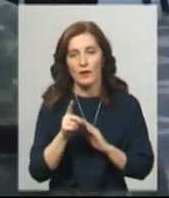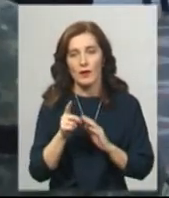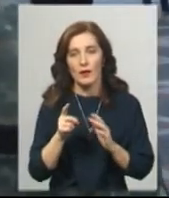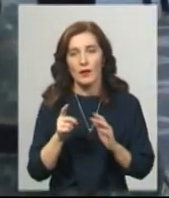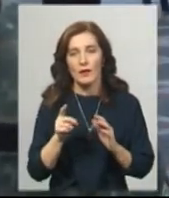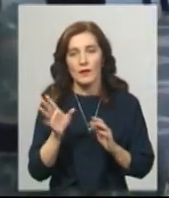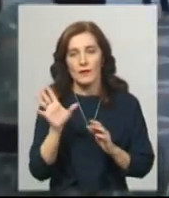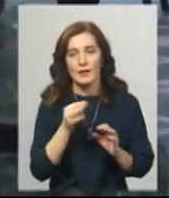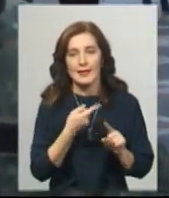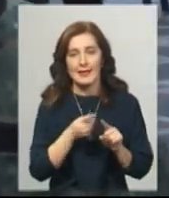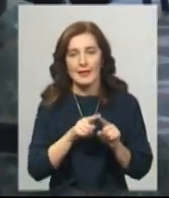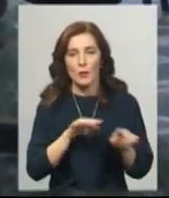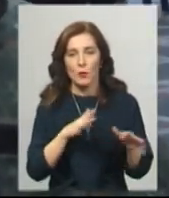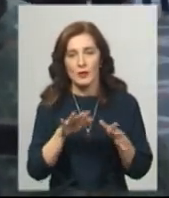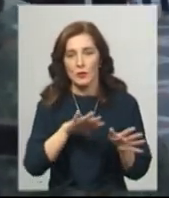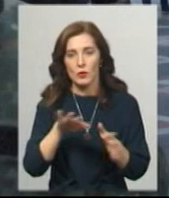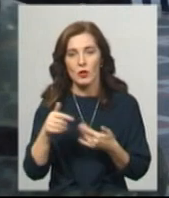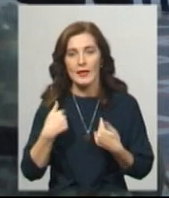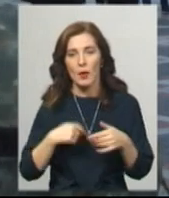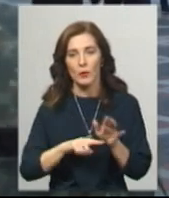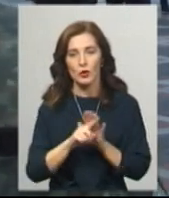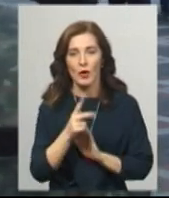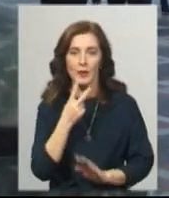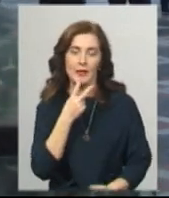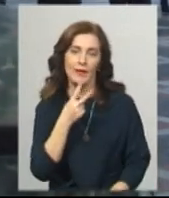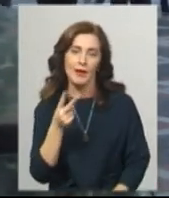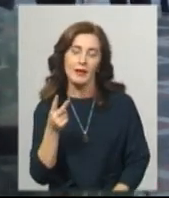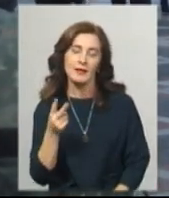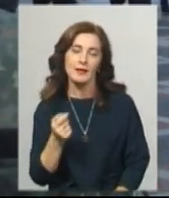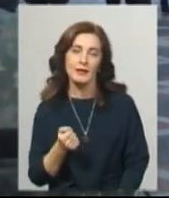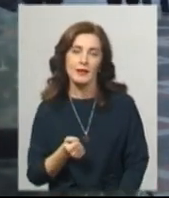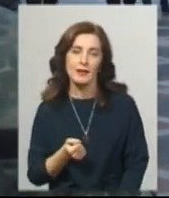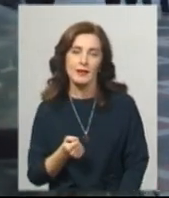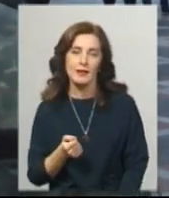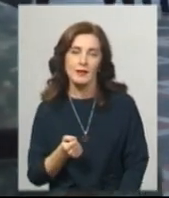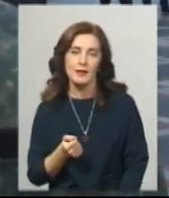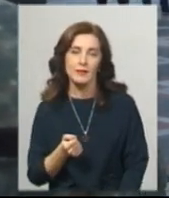вже ці всі події пройшли, я почав передивлятися там